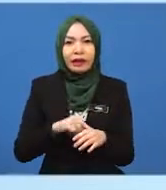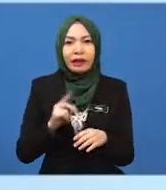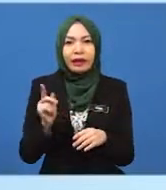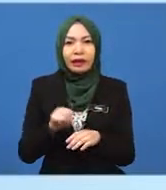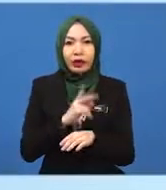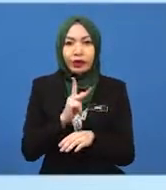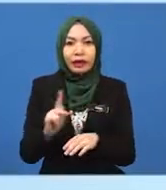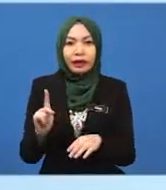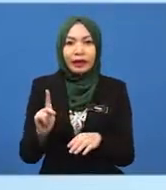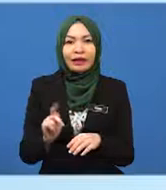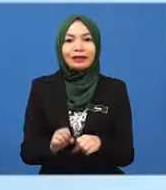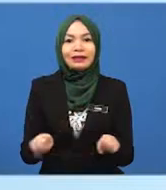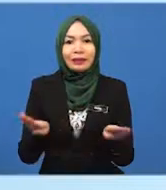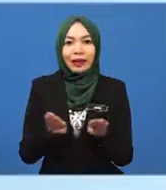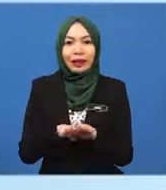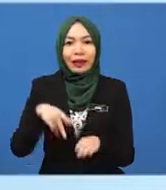predikat.